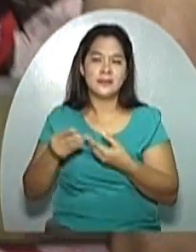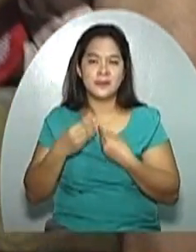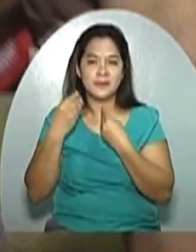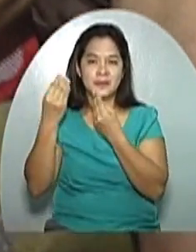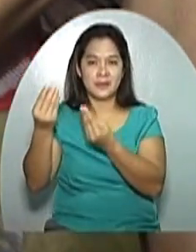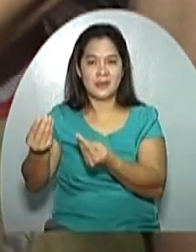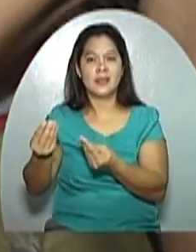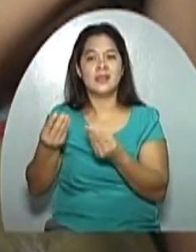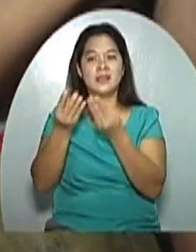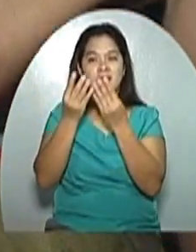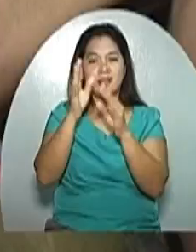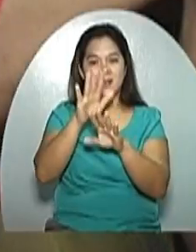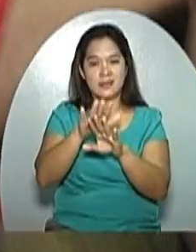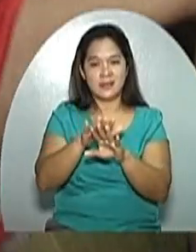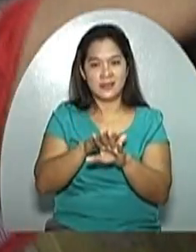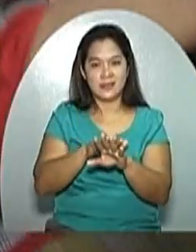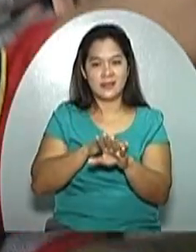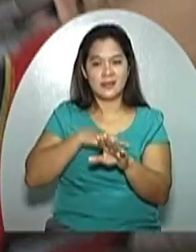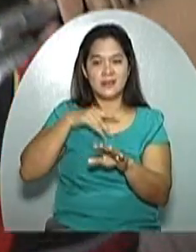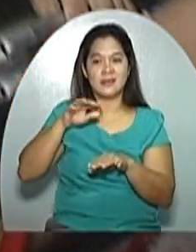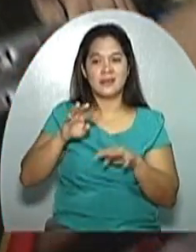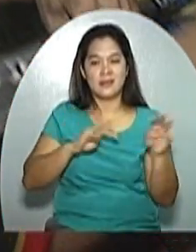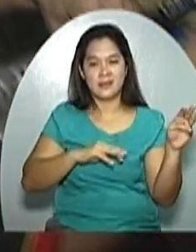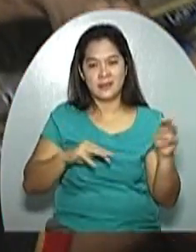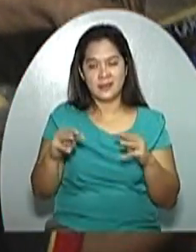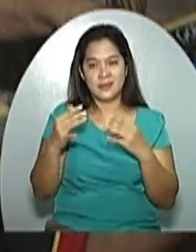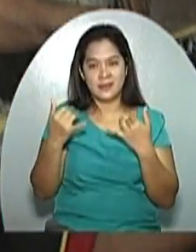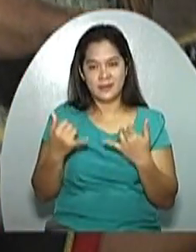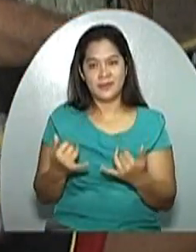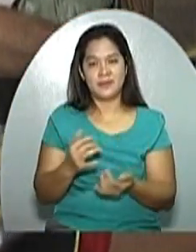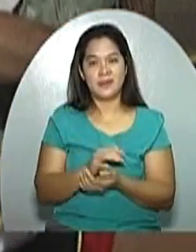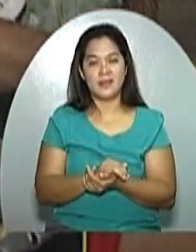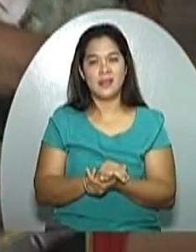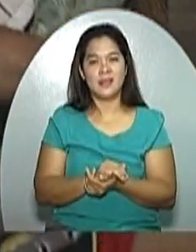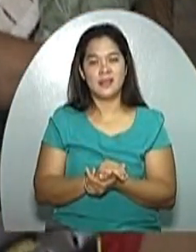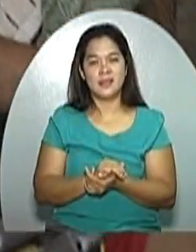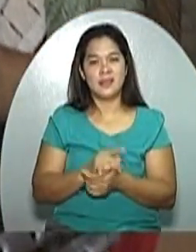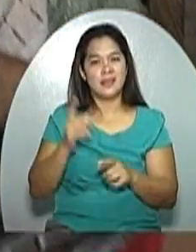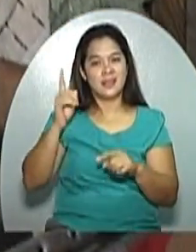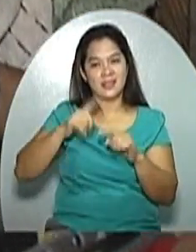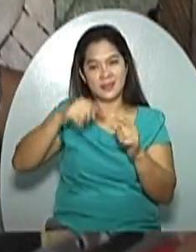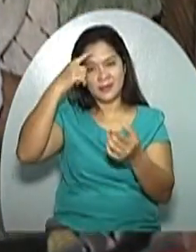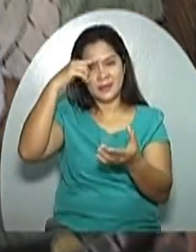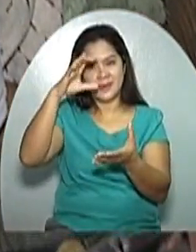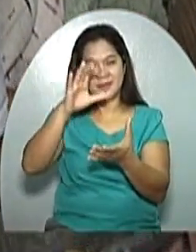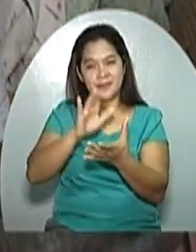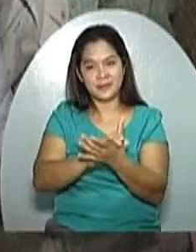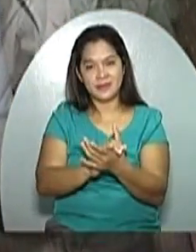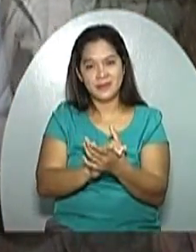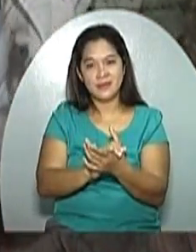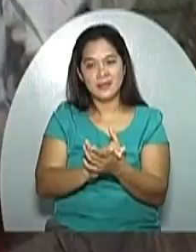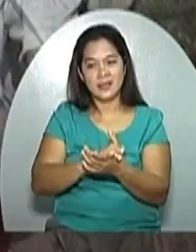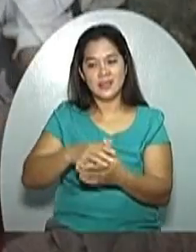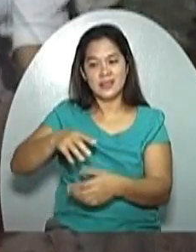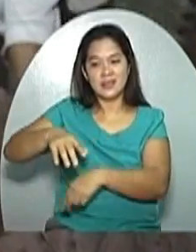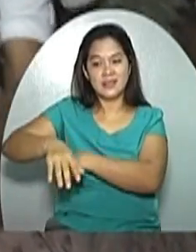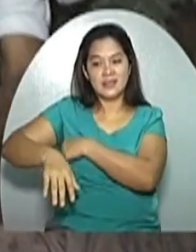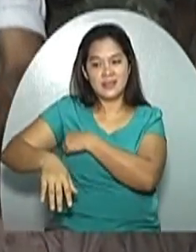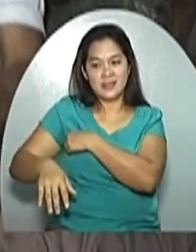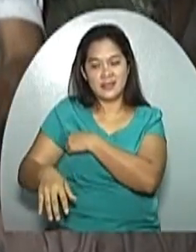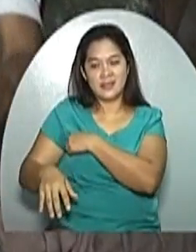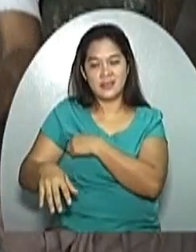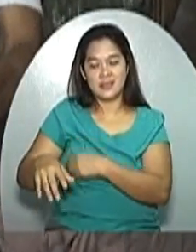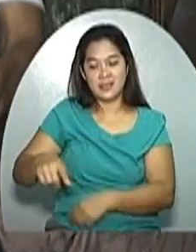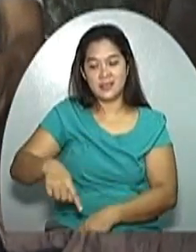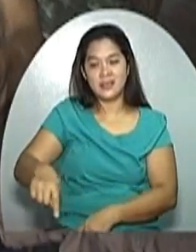na ibigay sa kanya, unti-unti na nakakakilos si Leonel. Halos hindi siya makapaniwala na ang tungkod